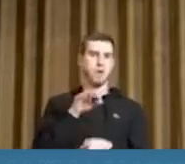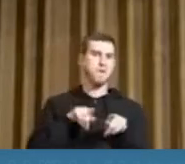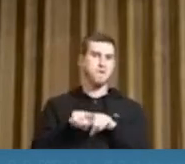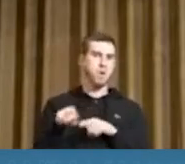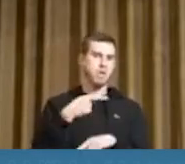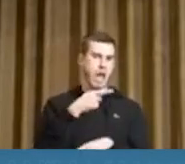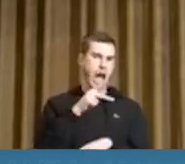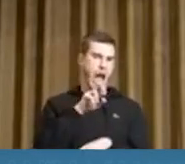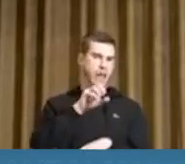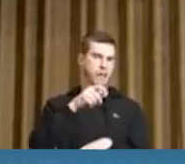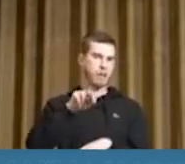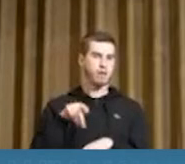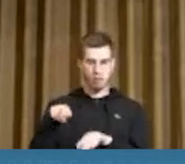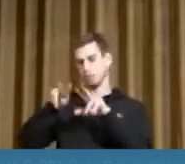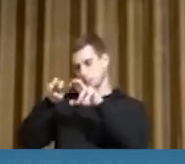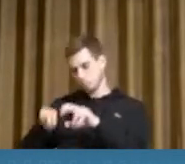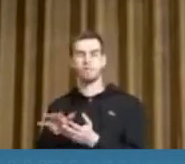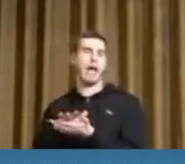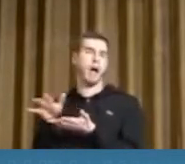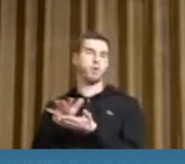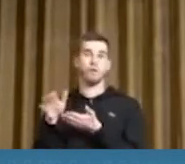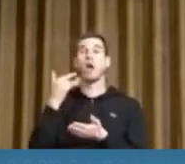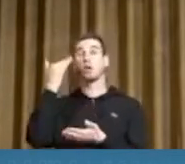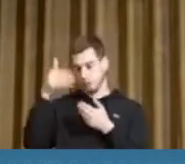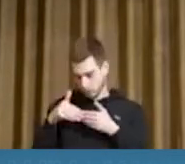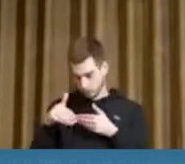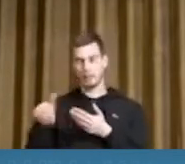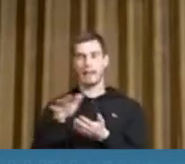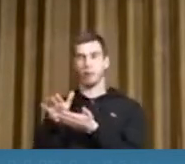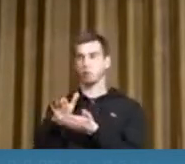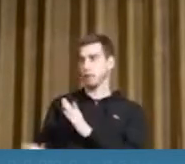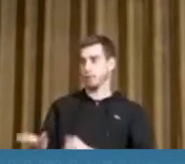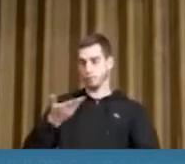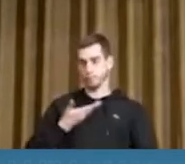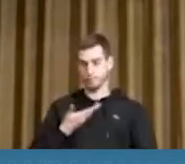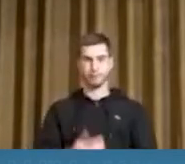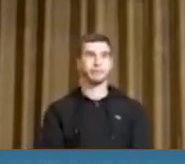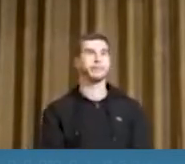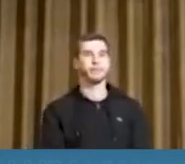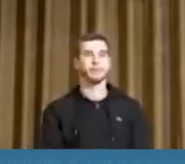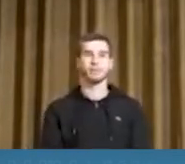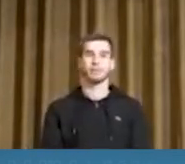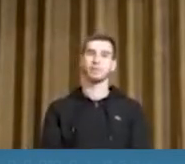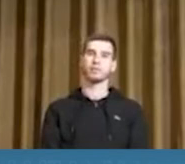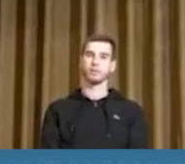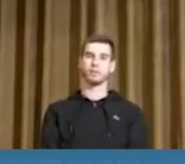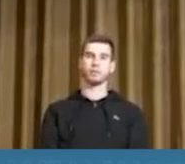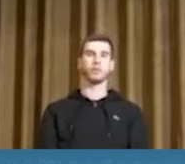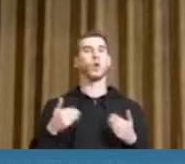Kürze letztendlich die Auswertungen dann haben. Gut, soweit jetzt mal mehr